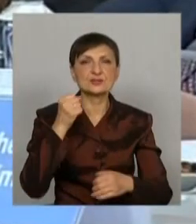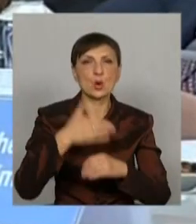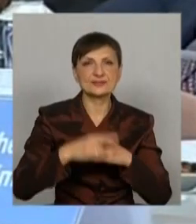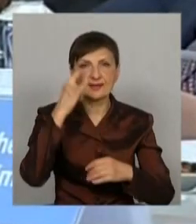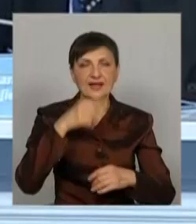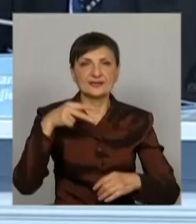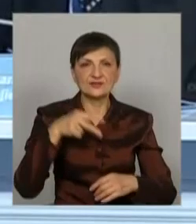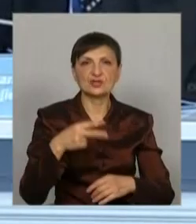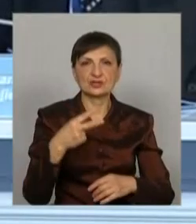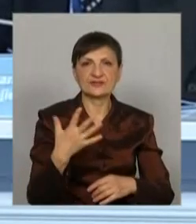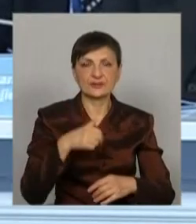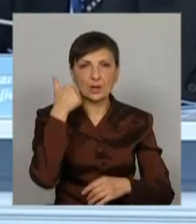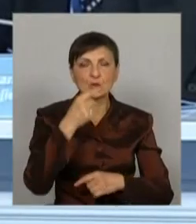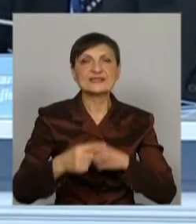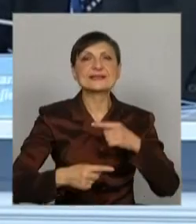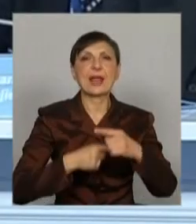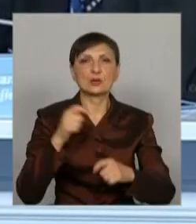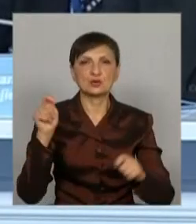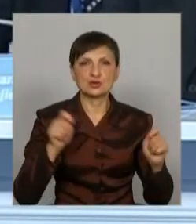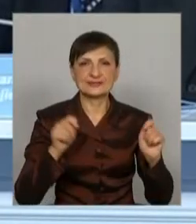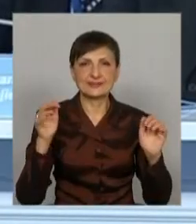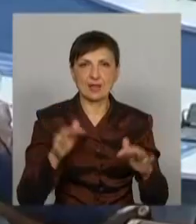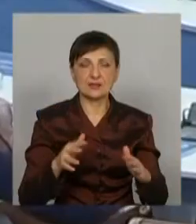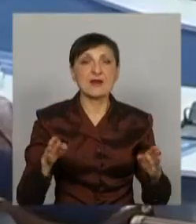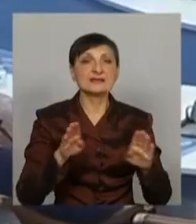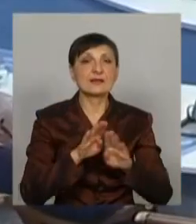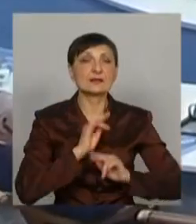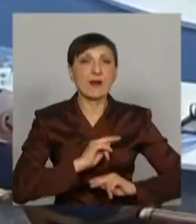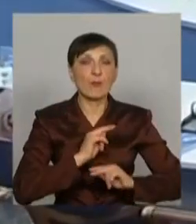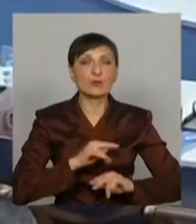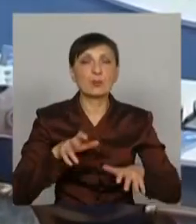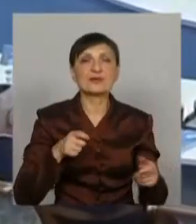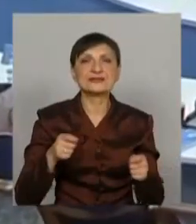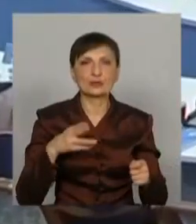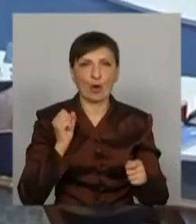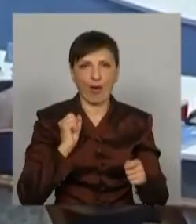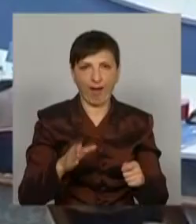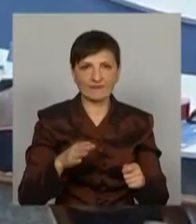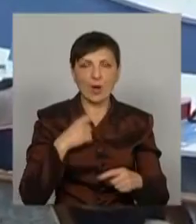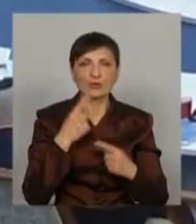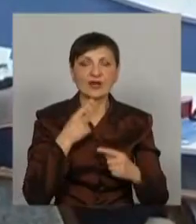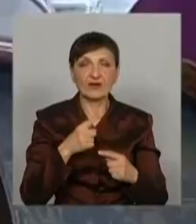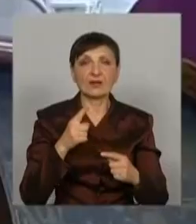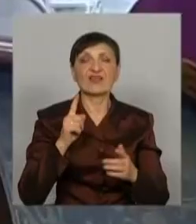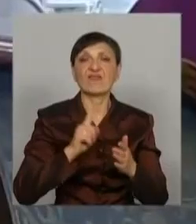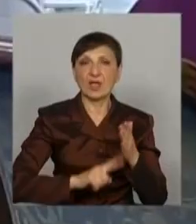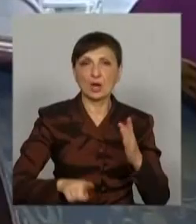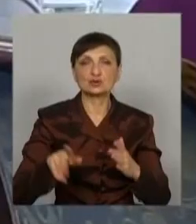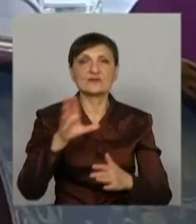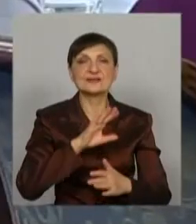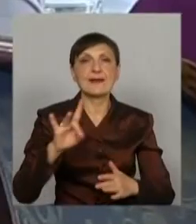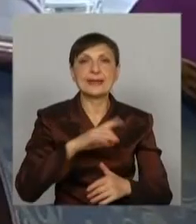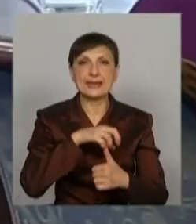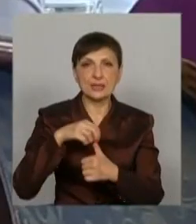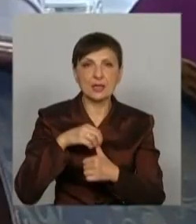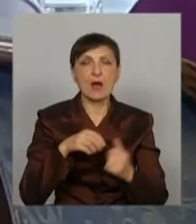2025 году на следующем съезде закрыл работу форума от президента касым-жомарт токаев он выразил надежду что духовные лидеры помогут преодолеть